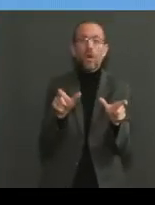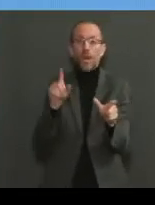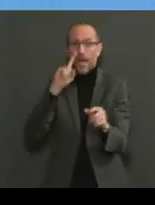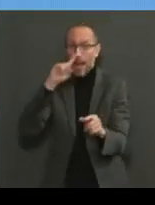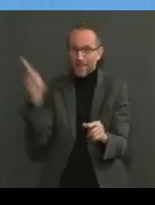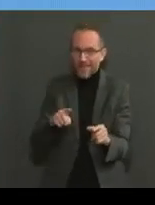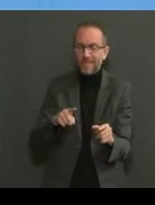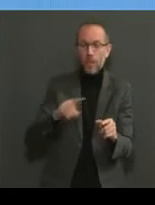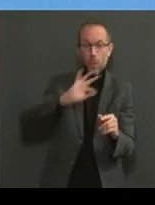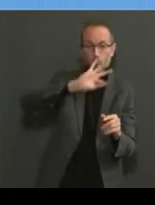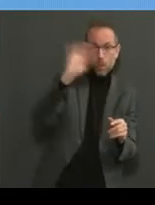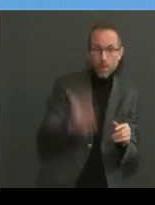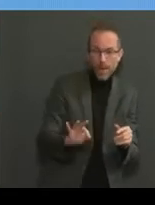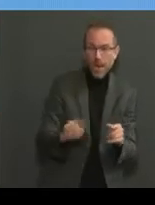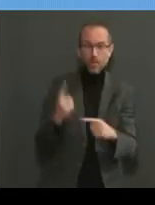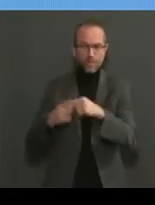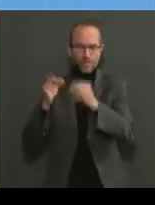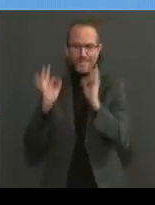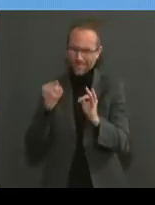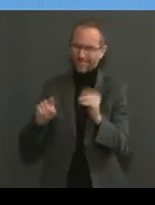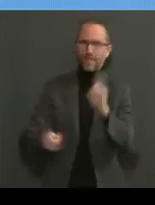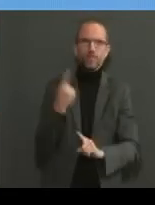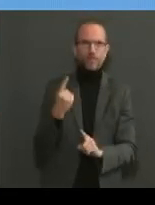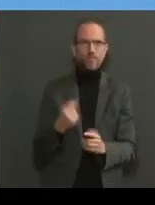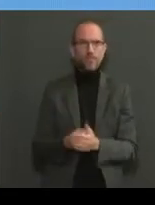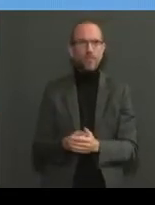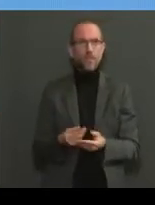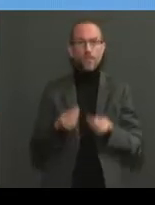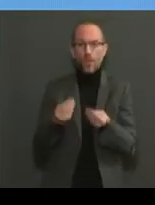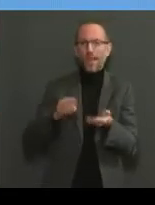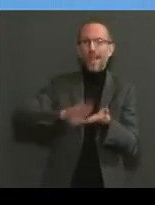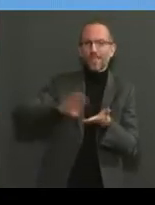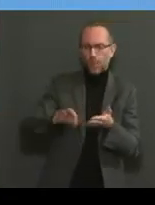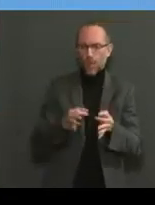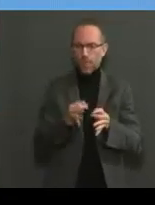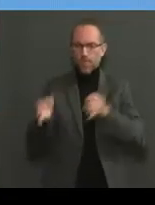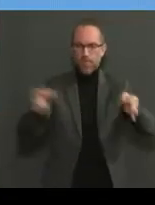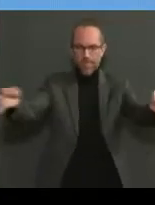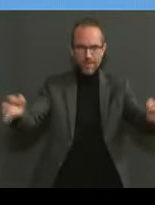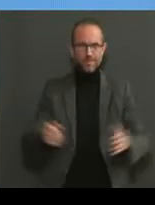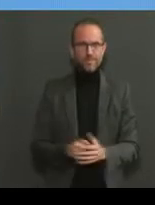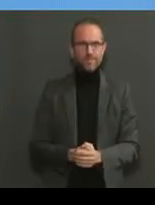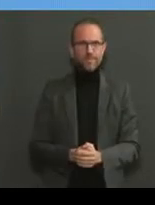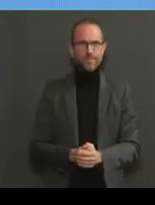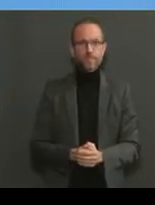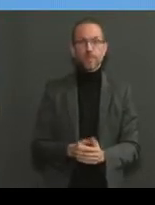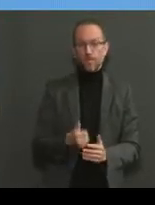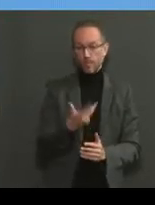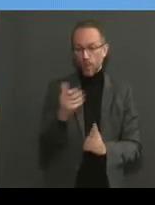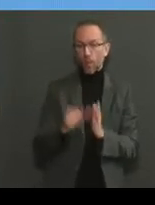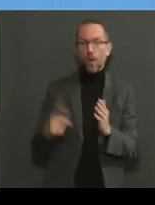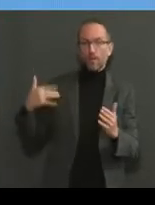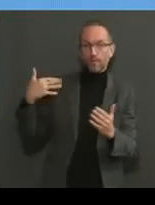la façon d'empêcher la propagation du virus. Au cours des derniers mois, nous avons apporté